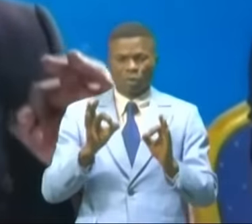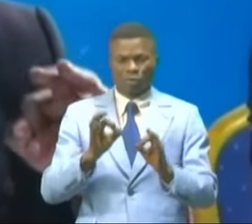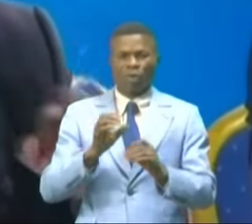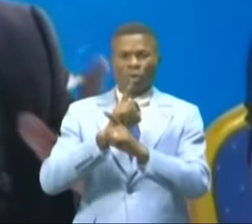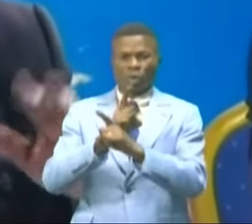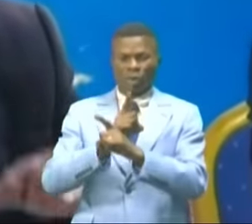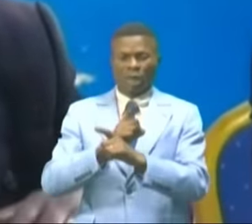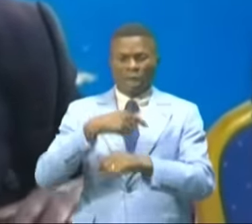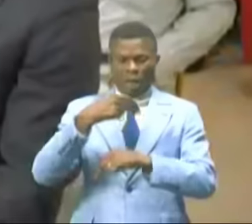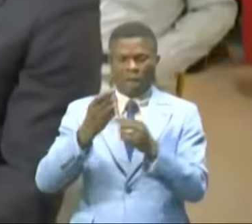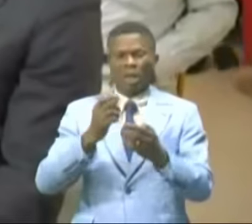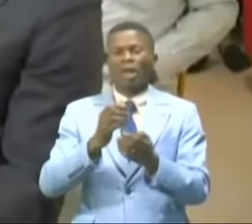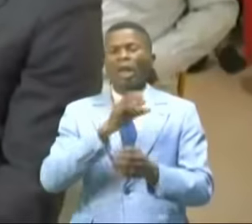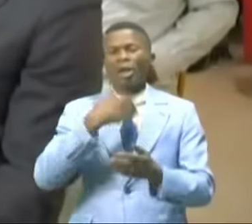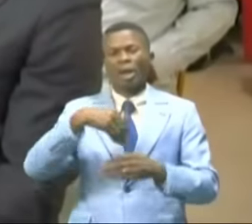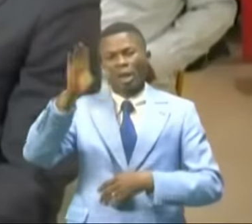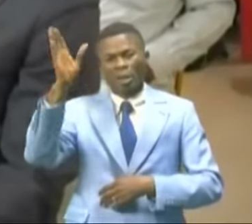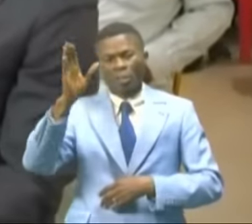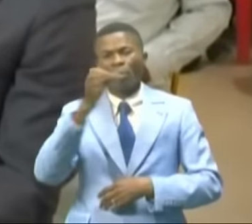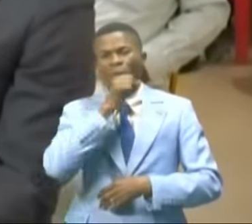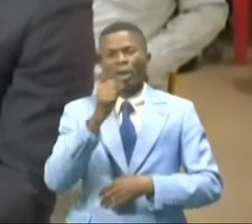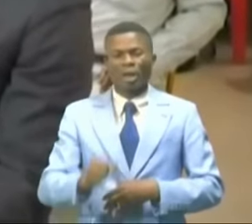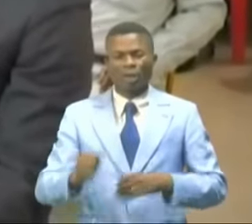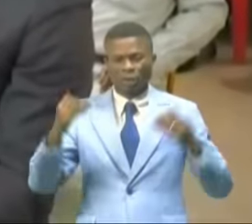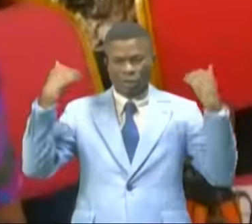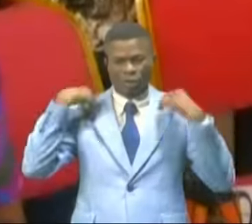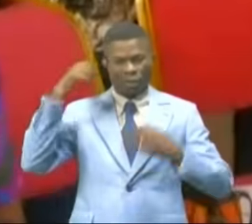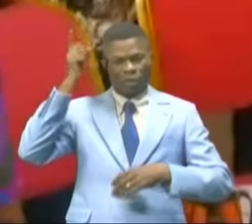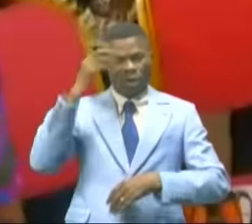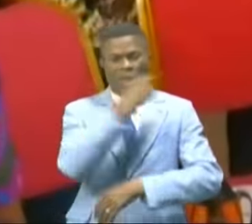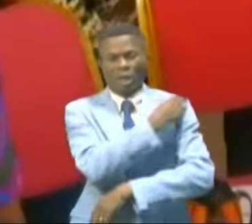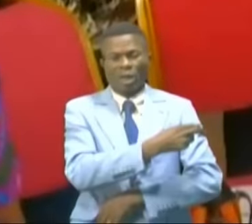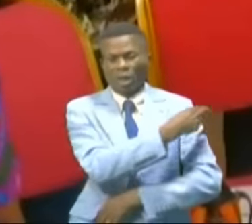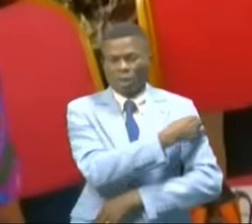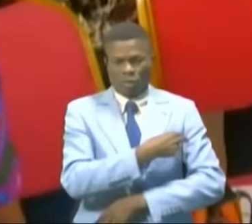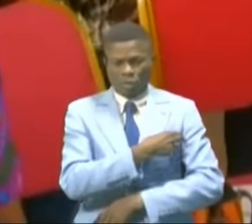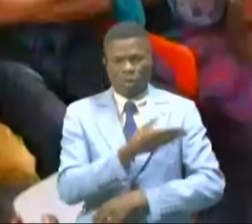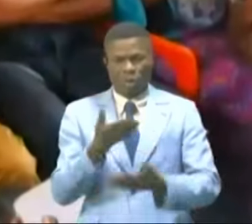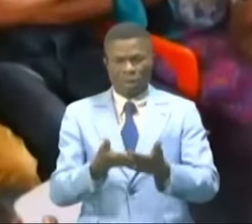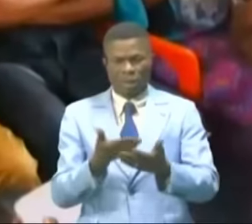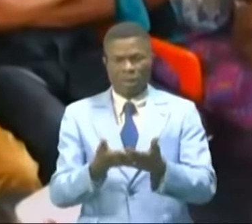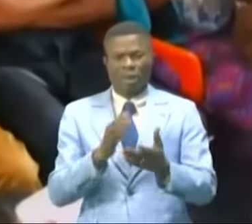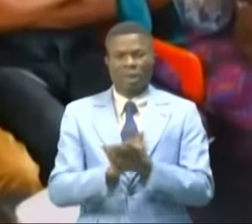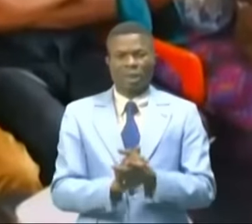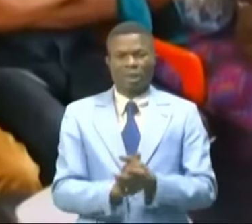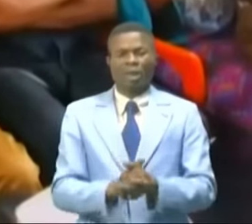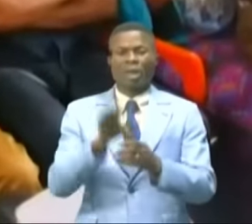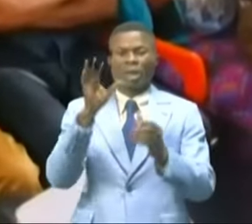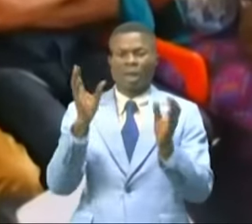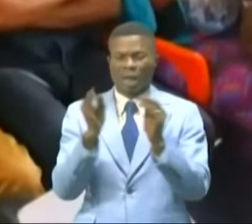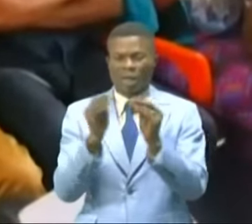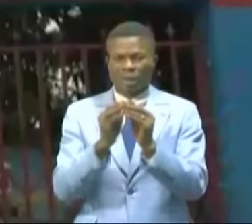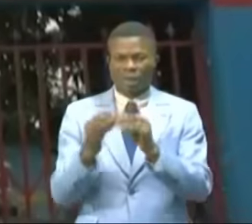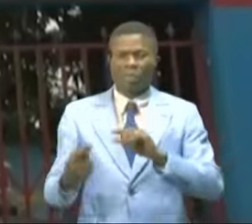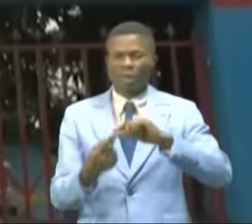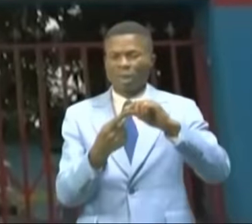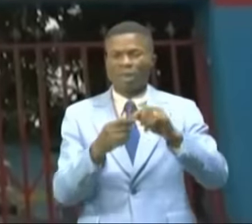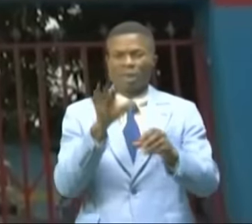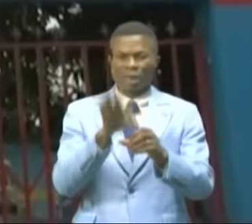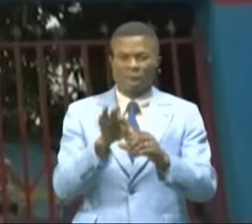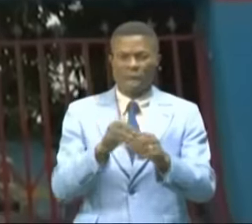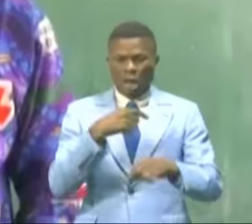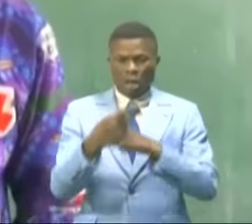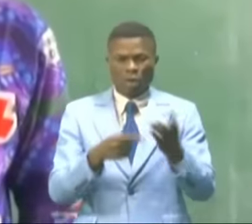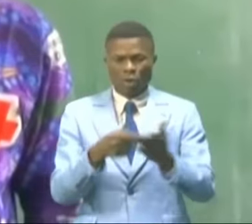le départ de ceux dont le rendement est négatif. Le lancement de ces assemblées extraordinaires et électives a débuté à la commune de Lemba.